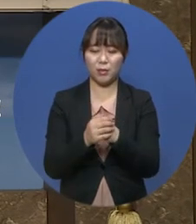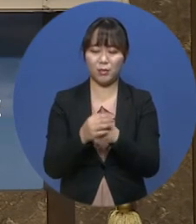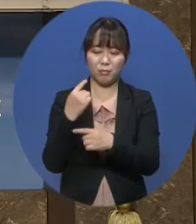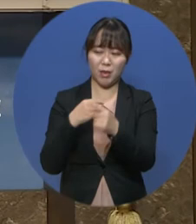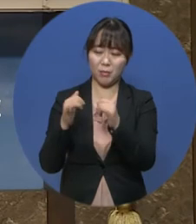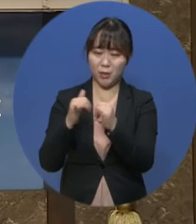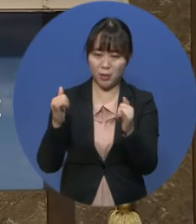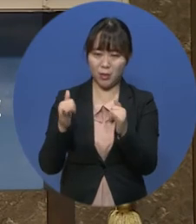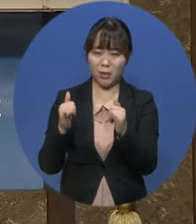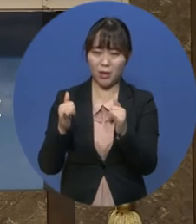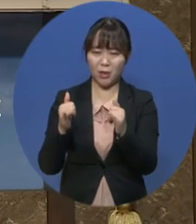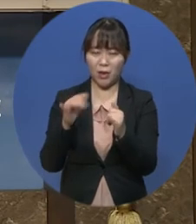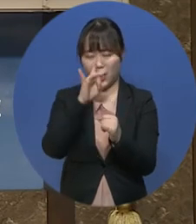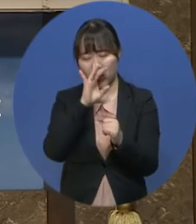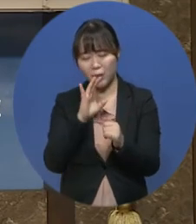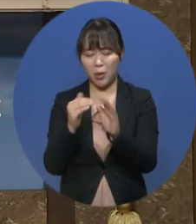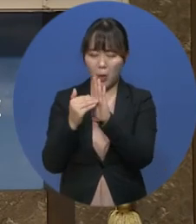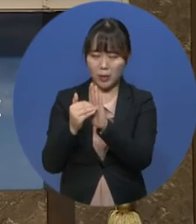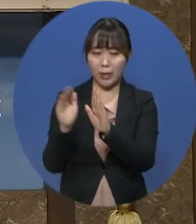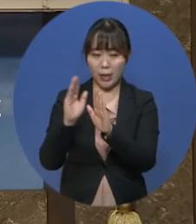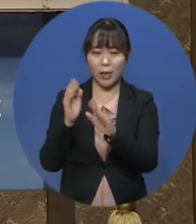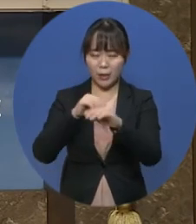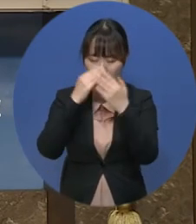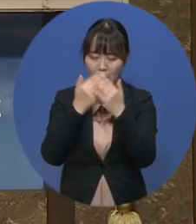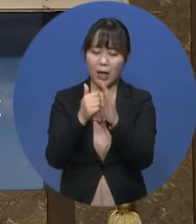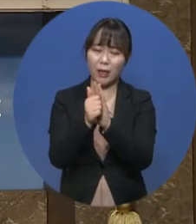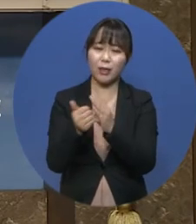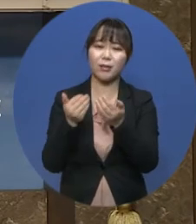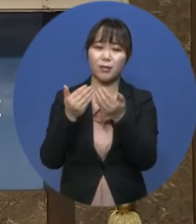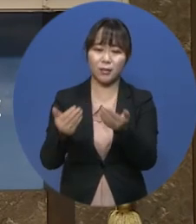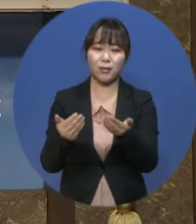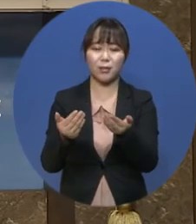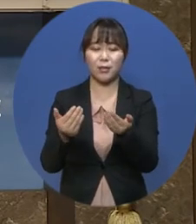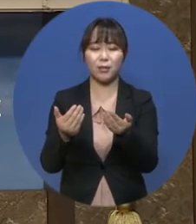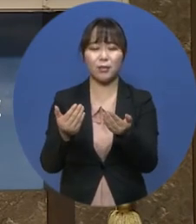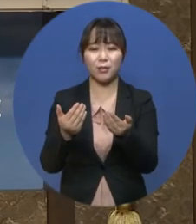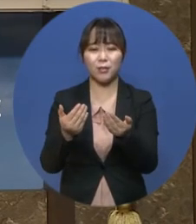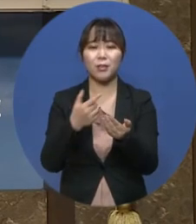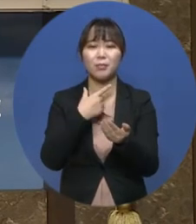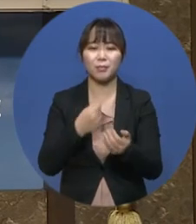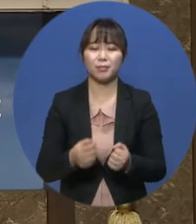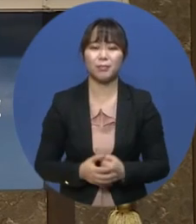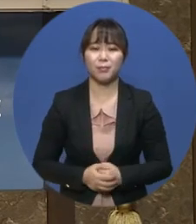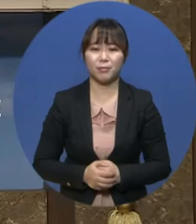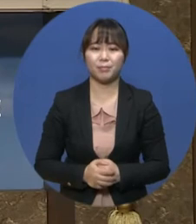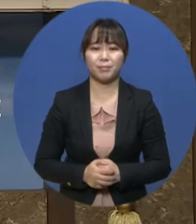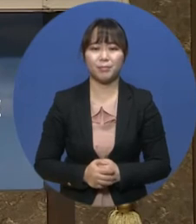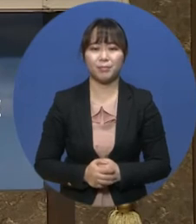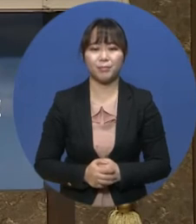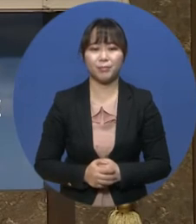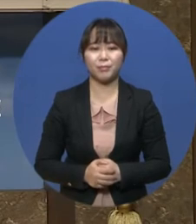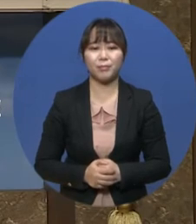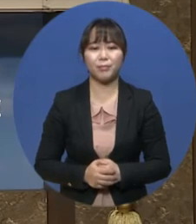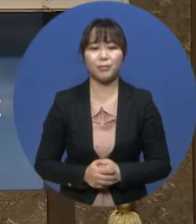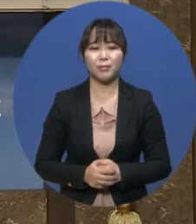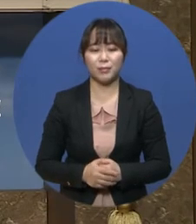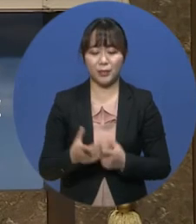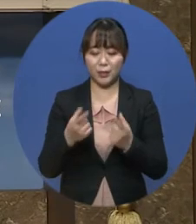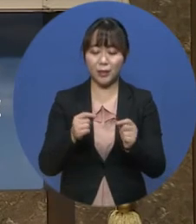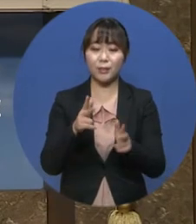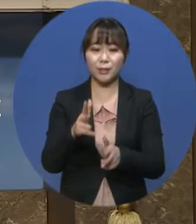이렇게 거절하지 않고 다이 택을 드렸으면 하는 그런 나오기 4 세속 이